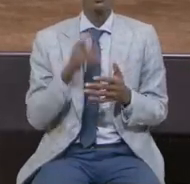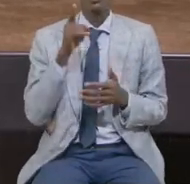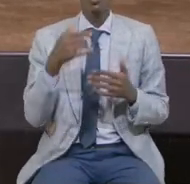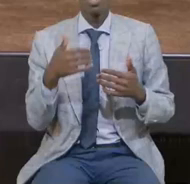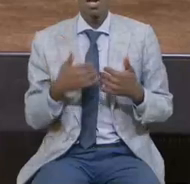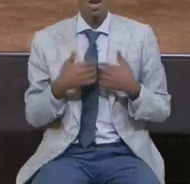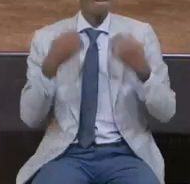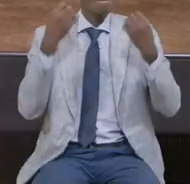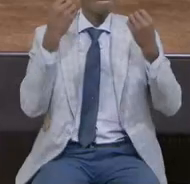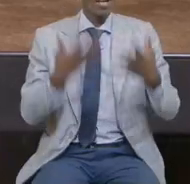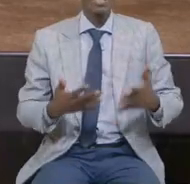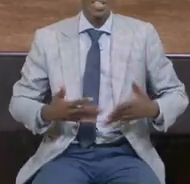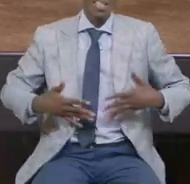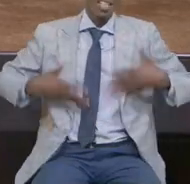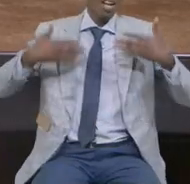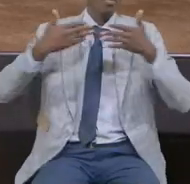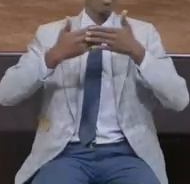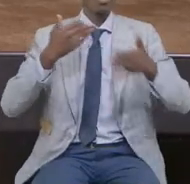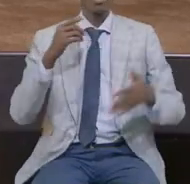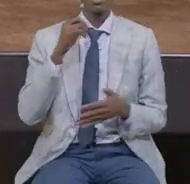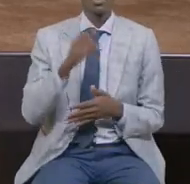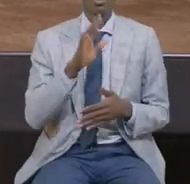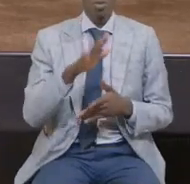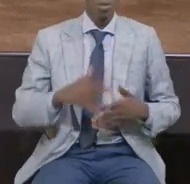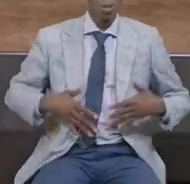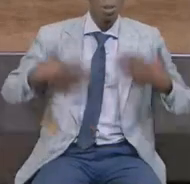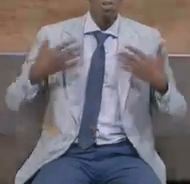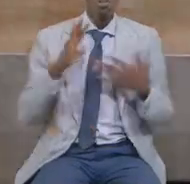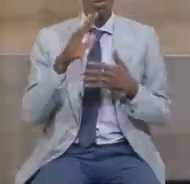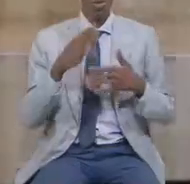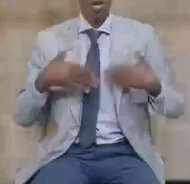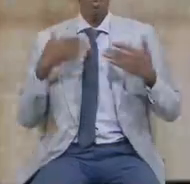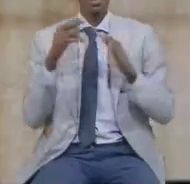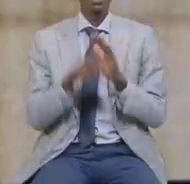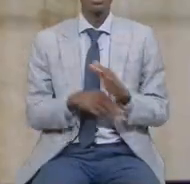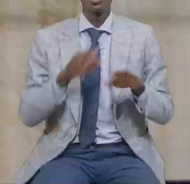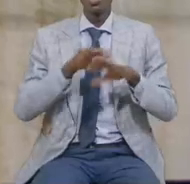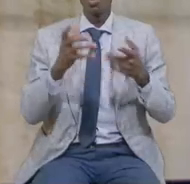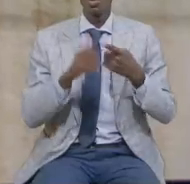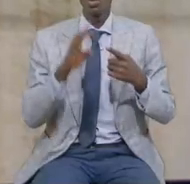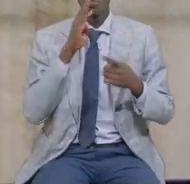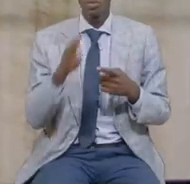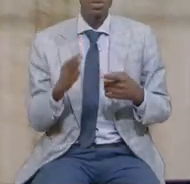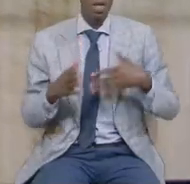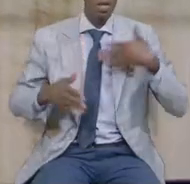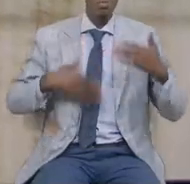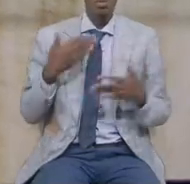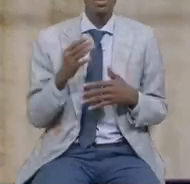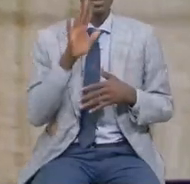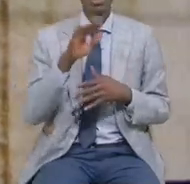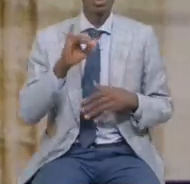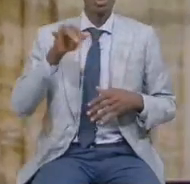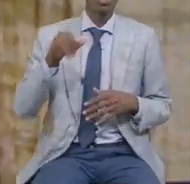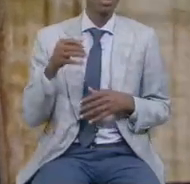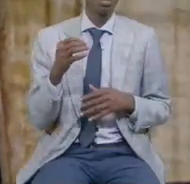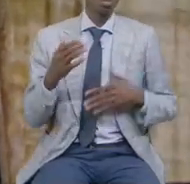devant vous, votre vie, votre bonheur. Ne voulez-vous pas être heureux dans la vie? Votre joie, ne voulez-vous pas être joyeux,